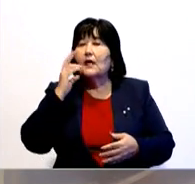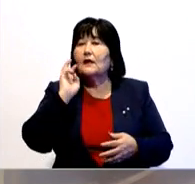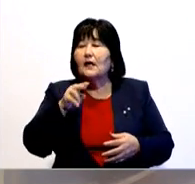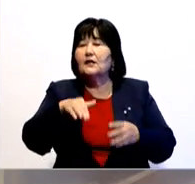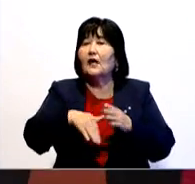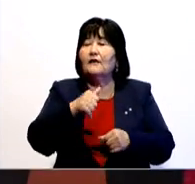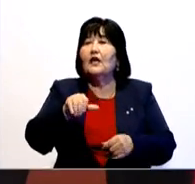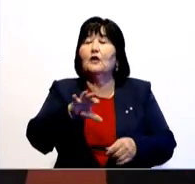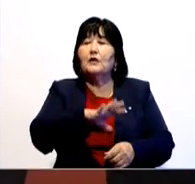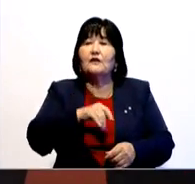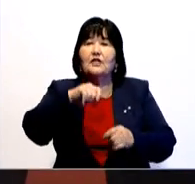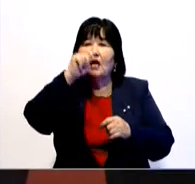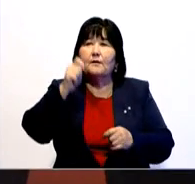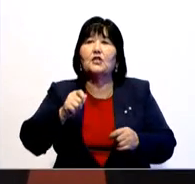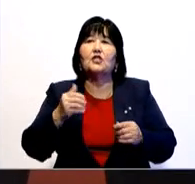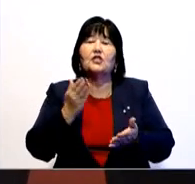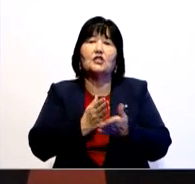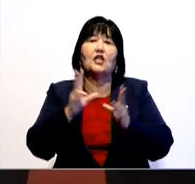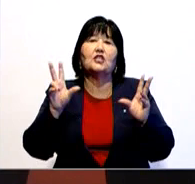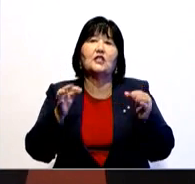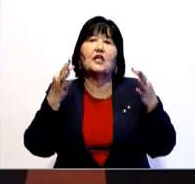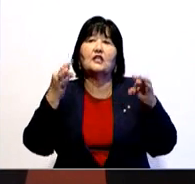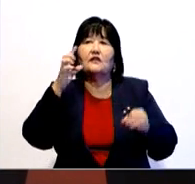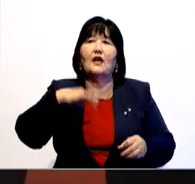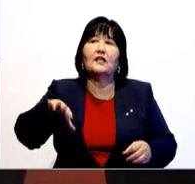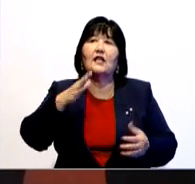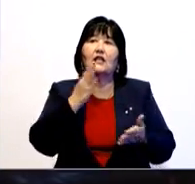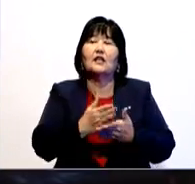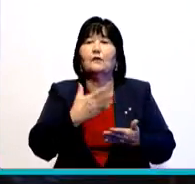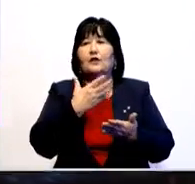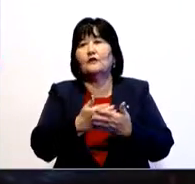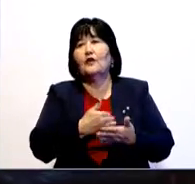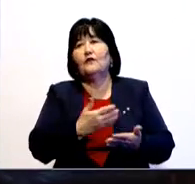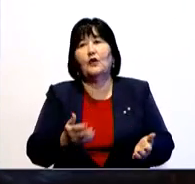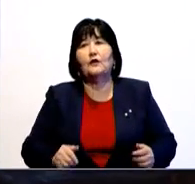выборов. Бывший фронтовик считает счастьем в мирной независимой стране изъявлять свою волю.